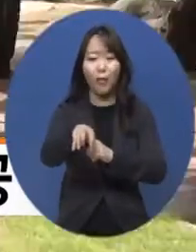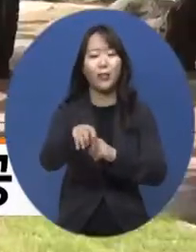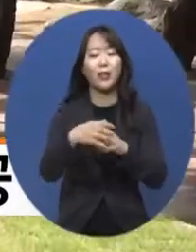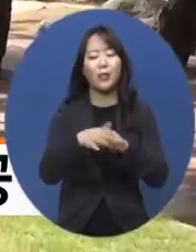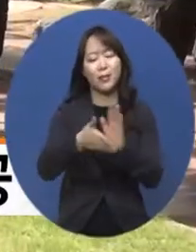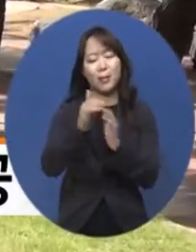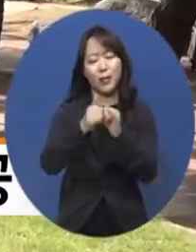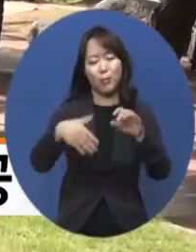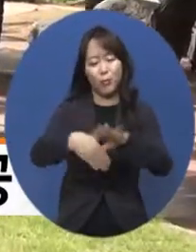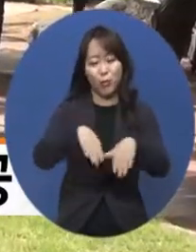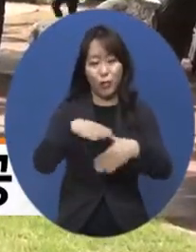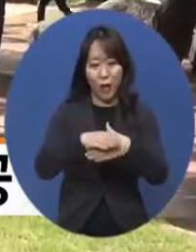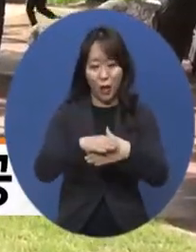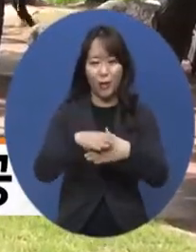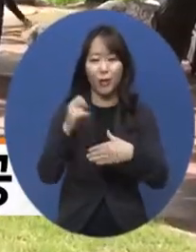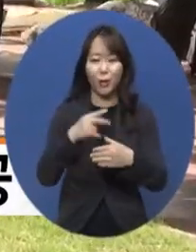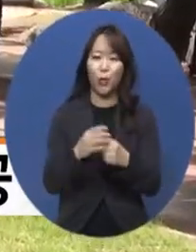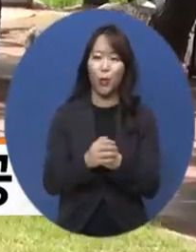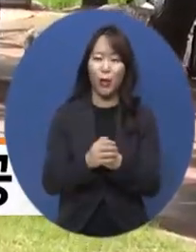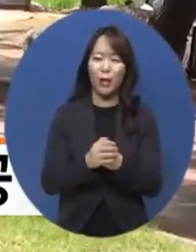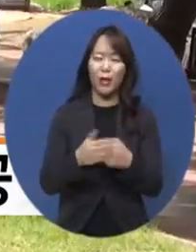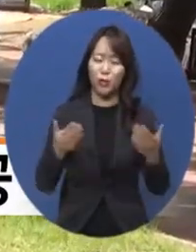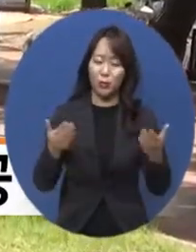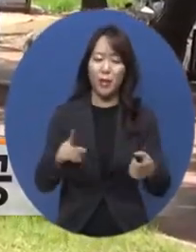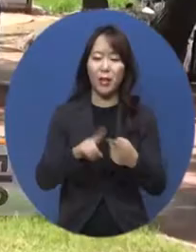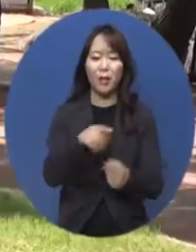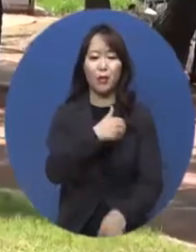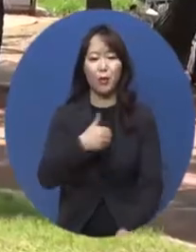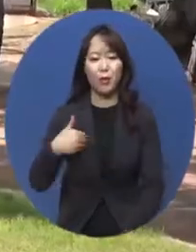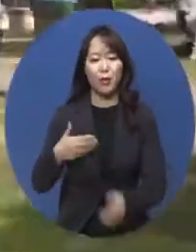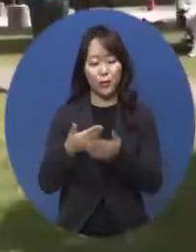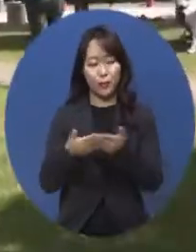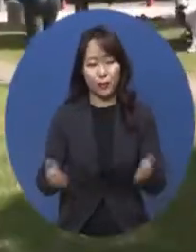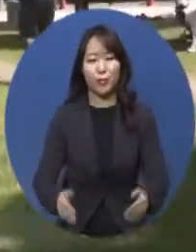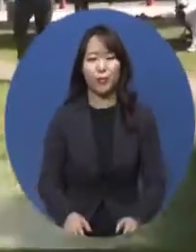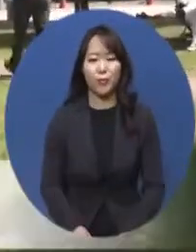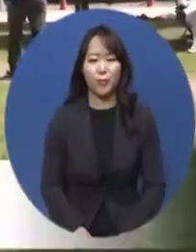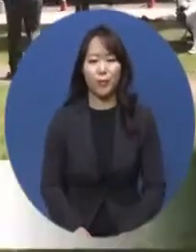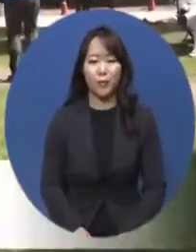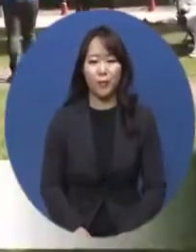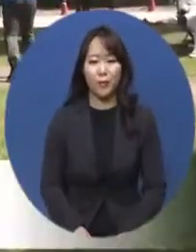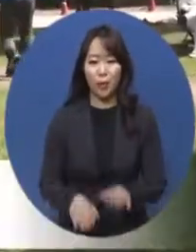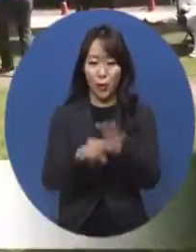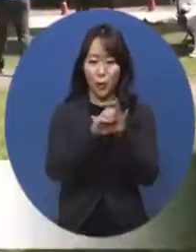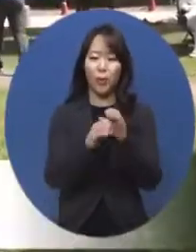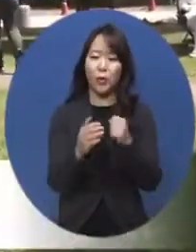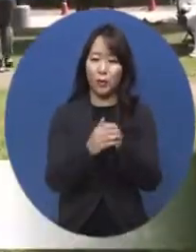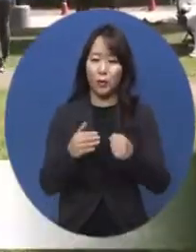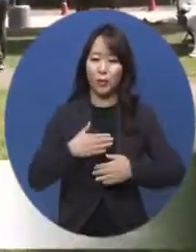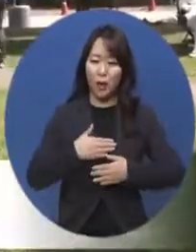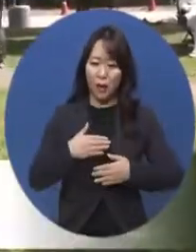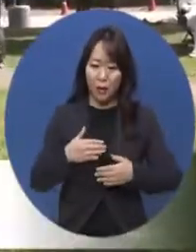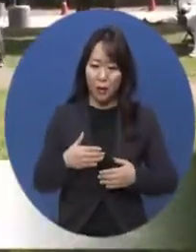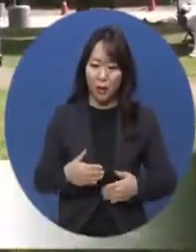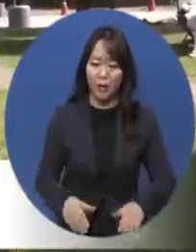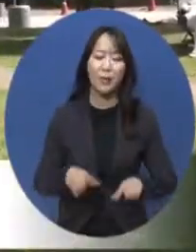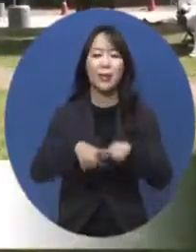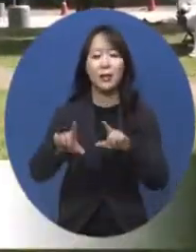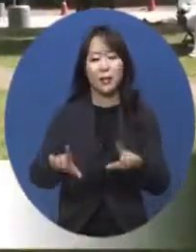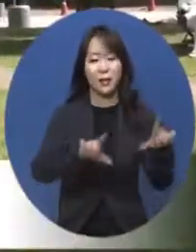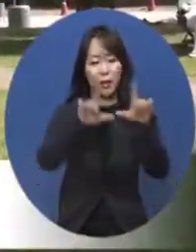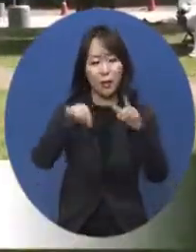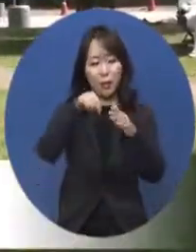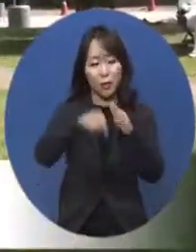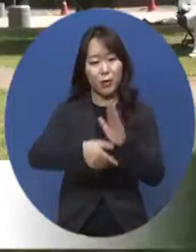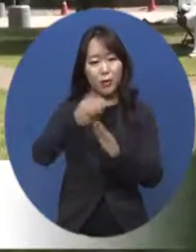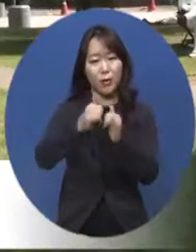시민들에게 문화 향유와 쉼의 여유를 선물했습니다. 코로나로 지친 일상